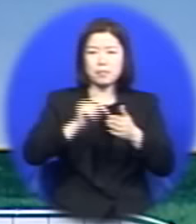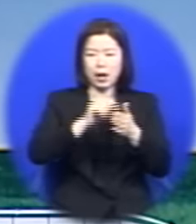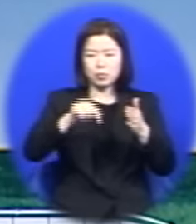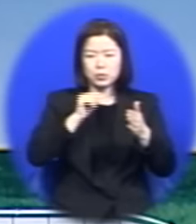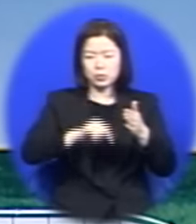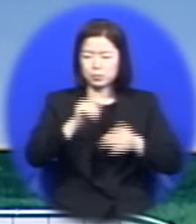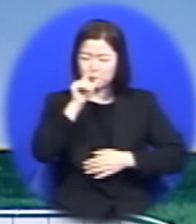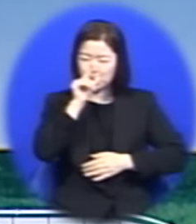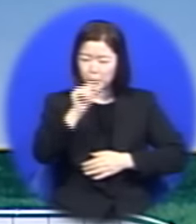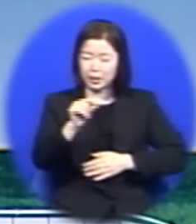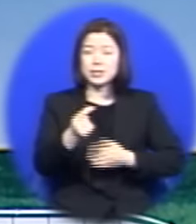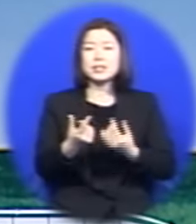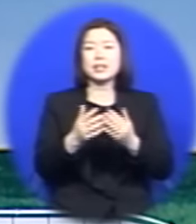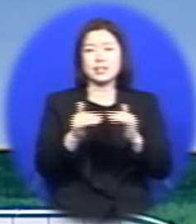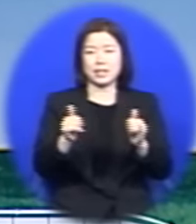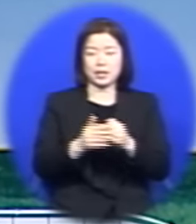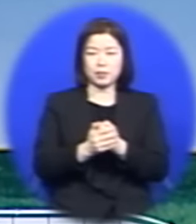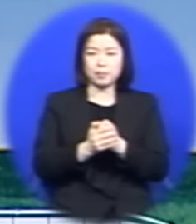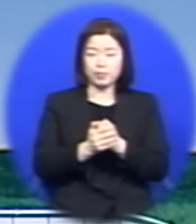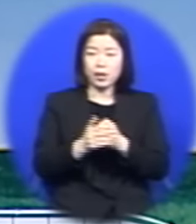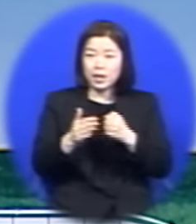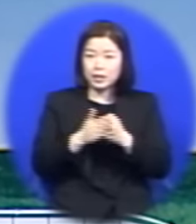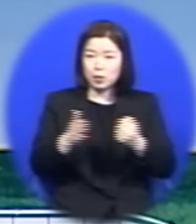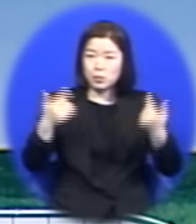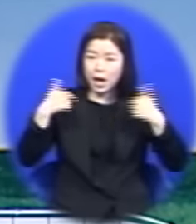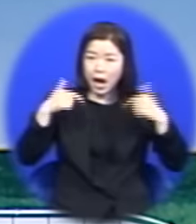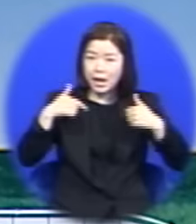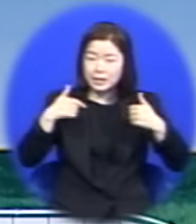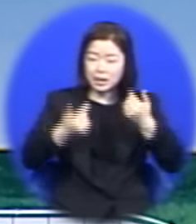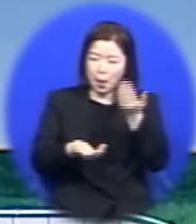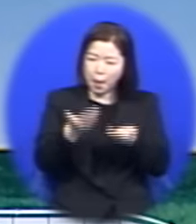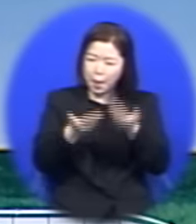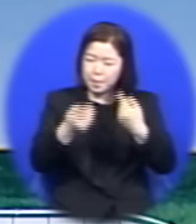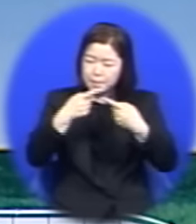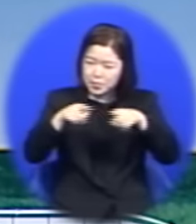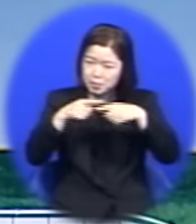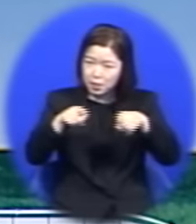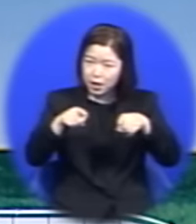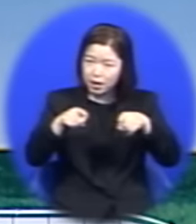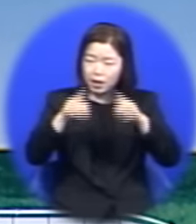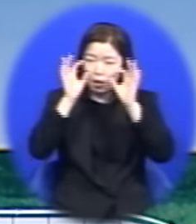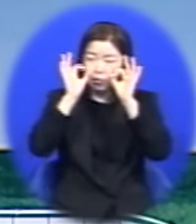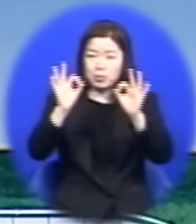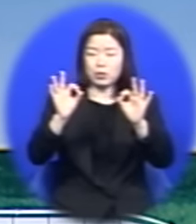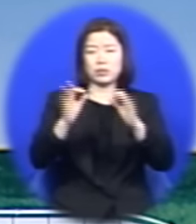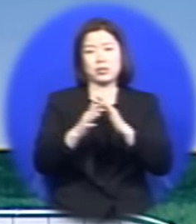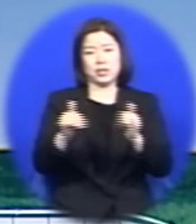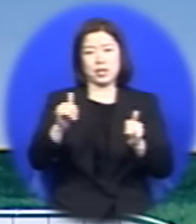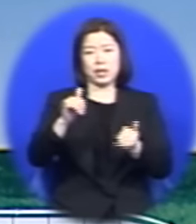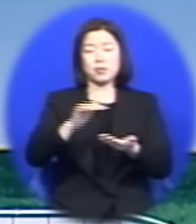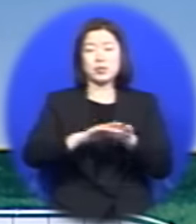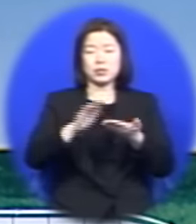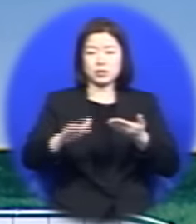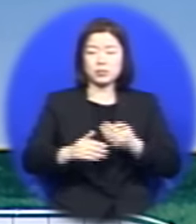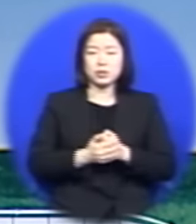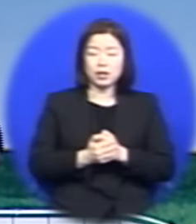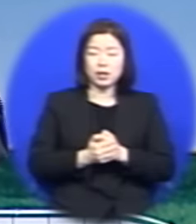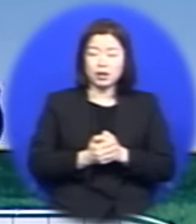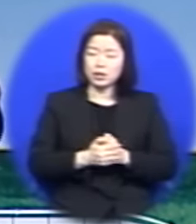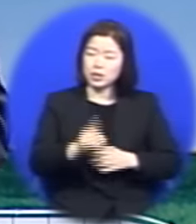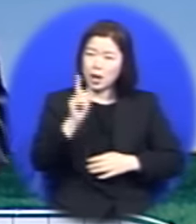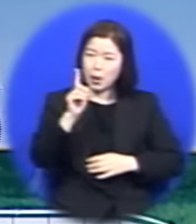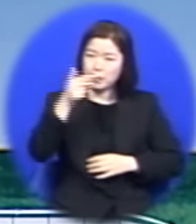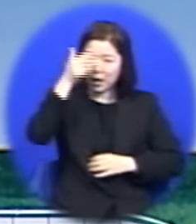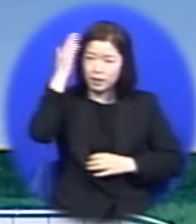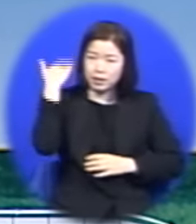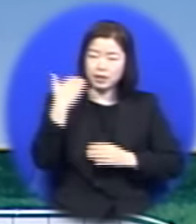사람입니다. 그래서 항상 비판적으로 사람들을 이렇게 보는 사람이었습니다. 한 번은